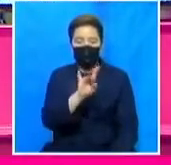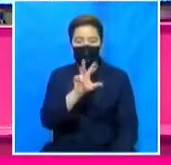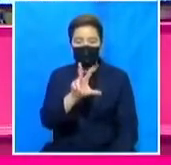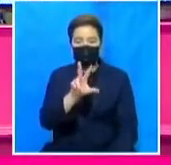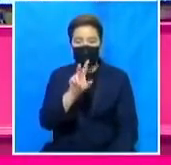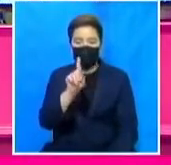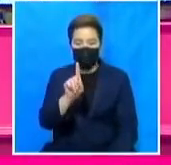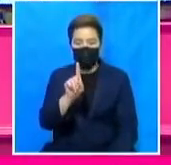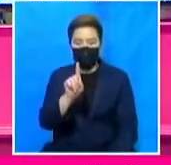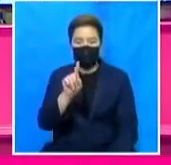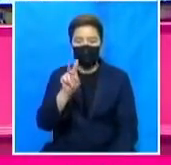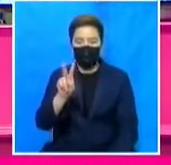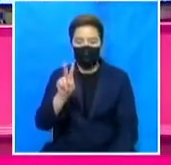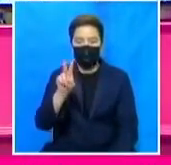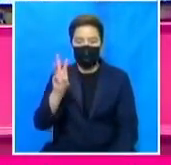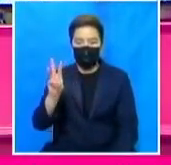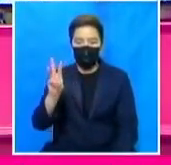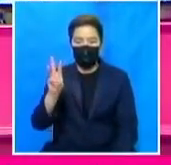1 2 6 1